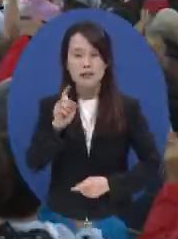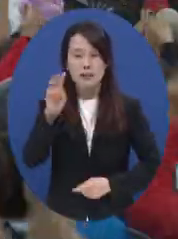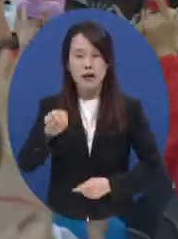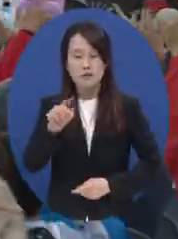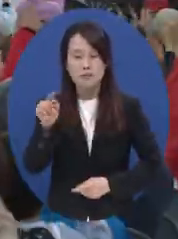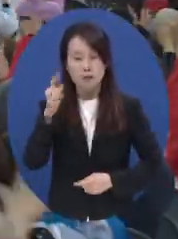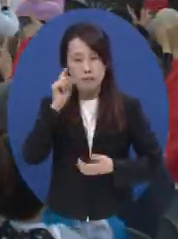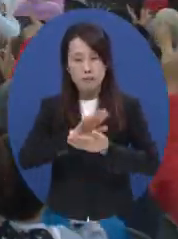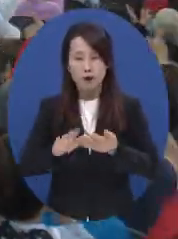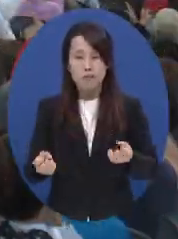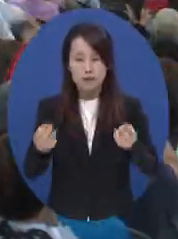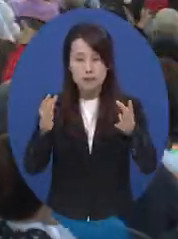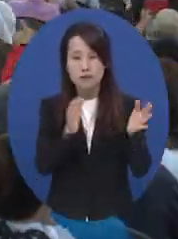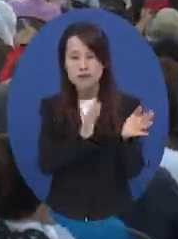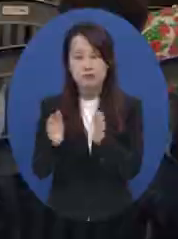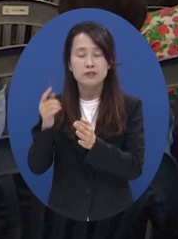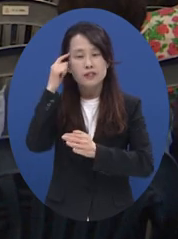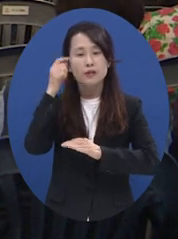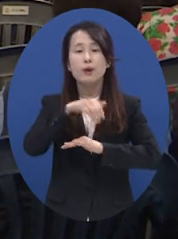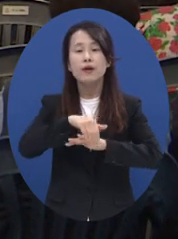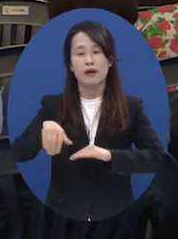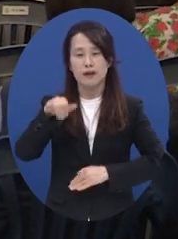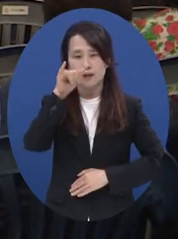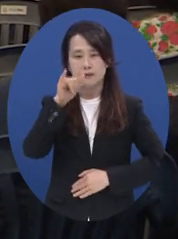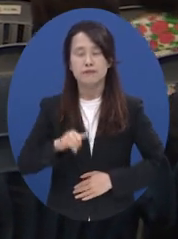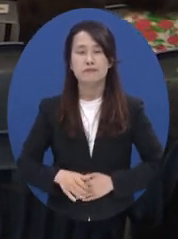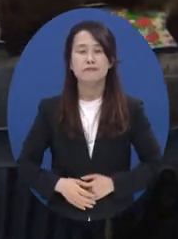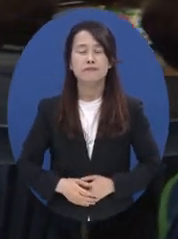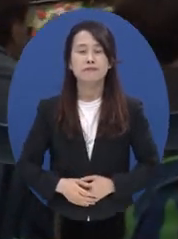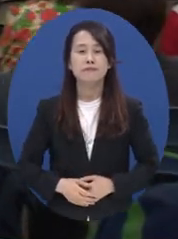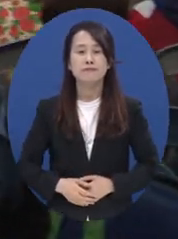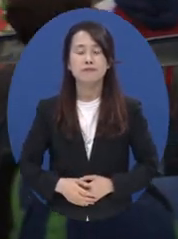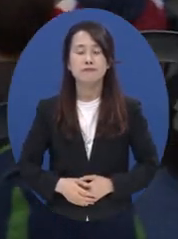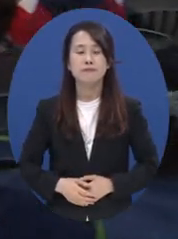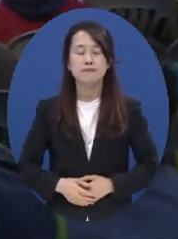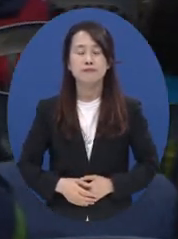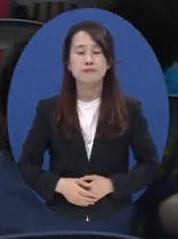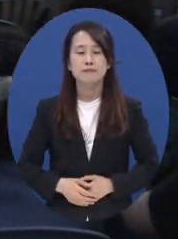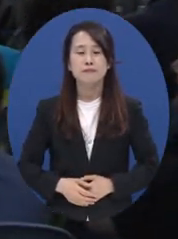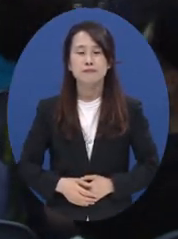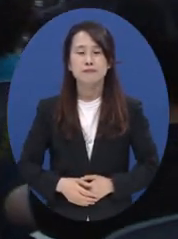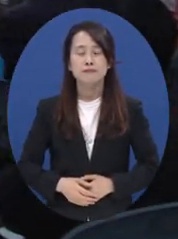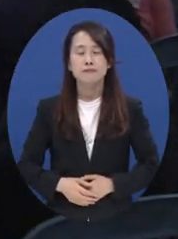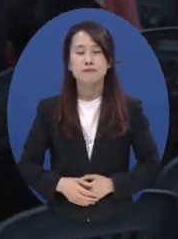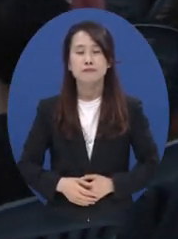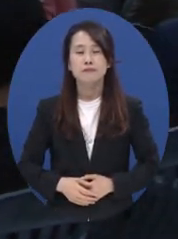페스티벌이 개최될 예정입니다. 경기주 TV 김태희입니다.